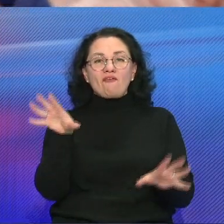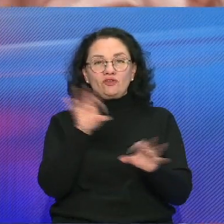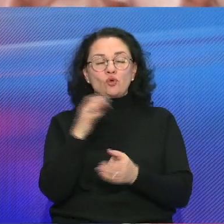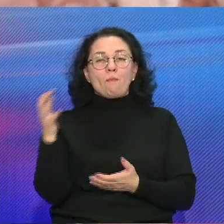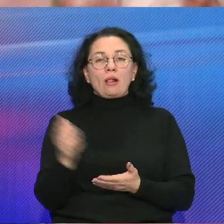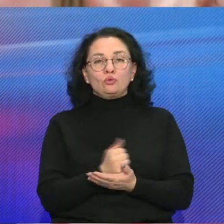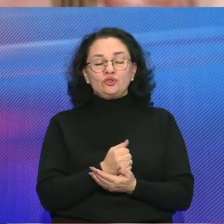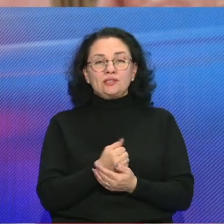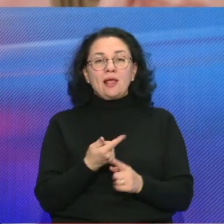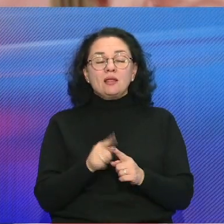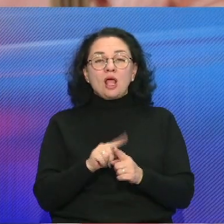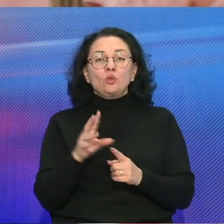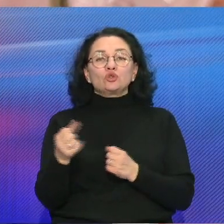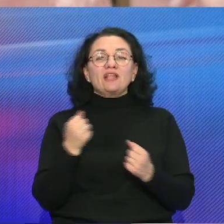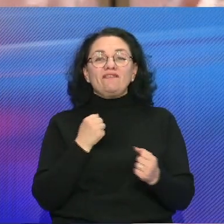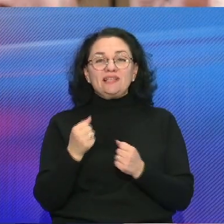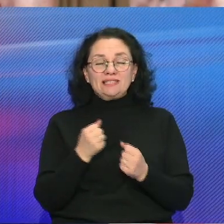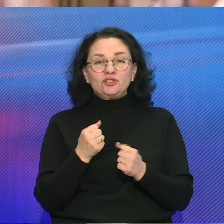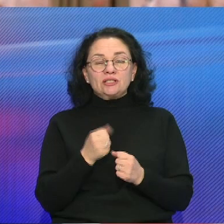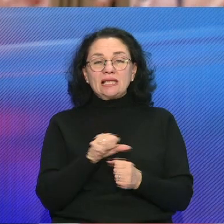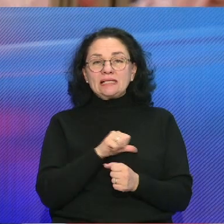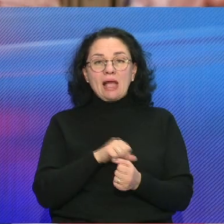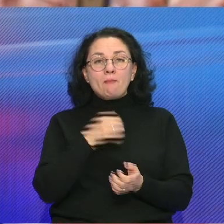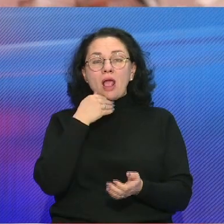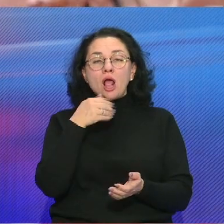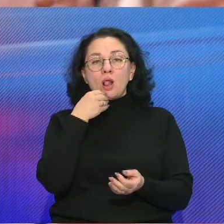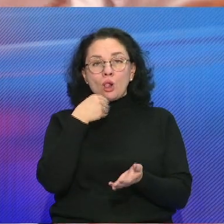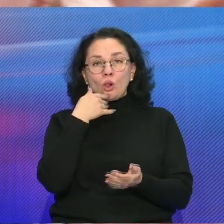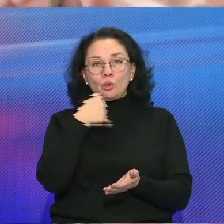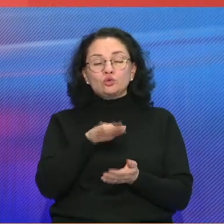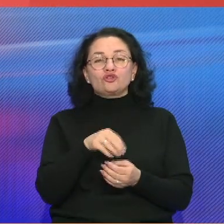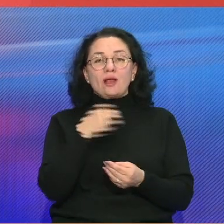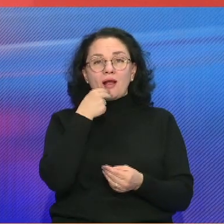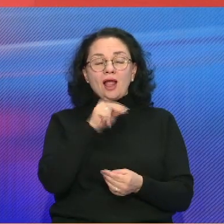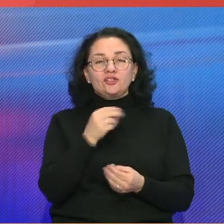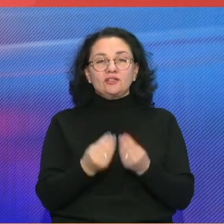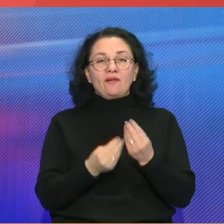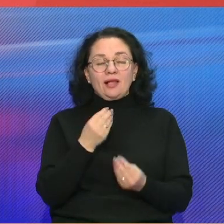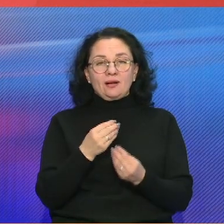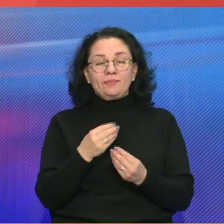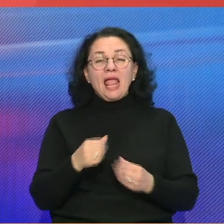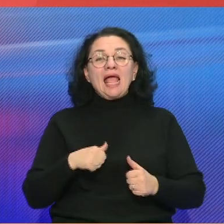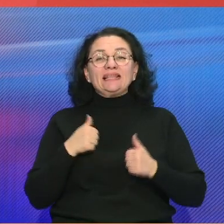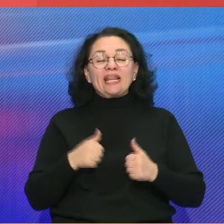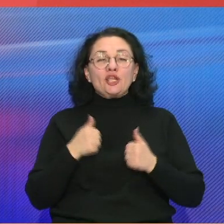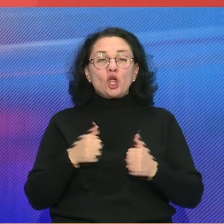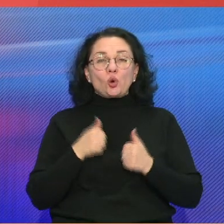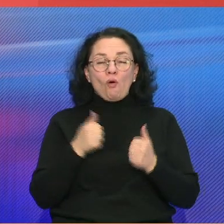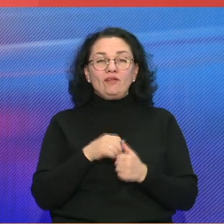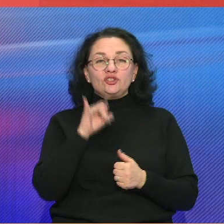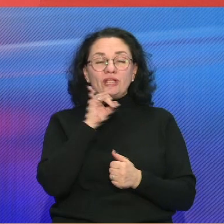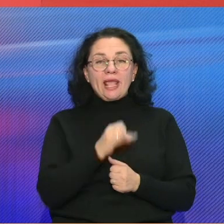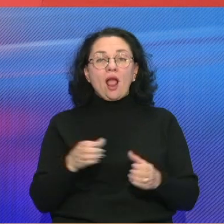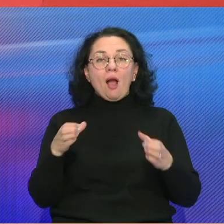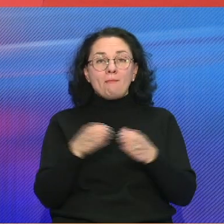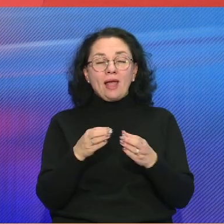физически, а так, наверное, лучшее качество – это техника и скорость. Трэніровачны і спаборніцкі вопыт дазваляюць